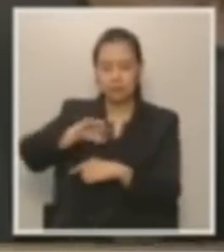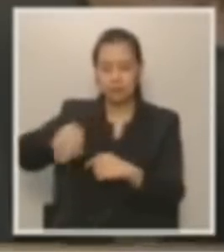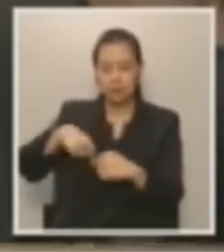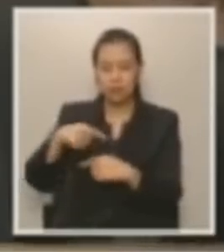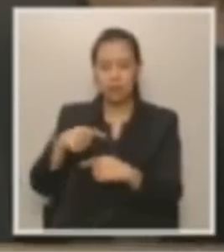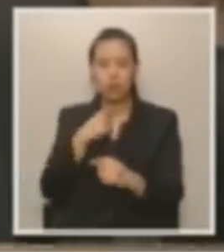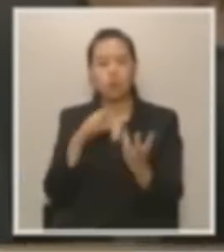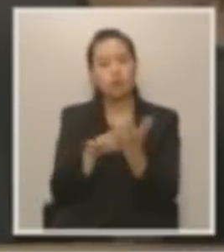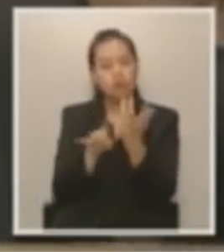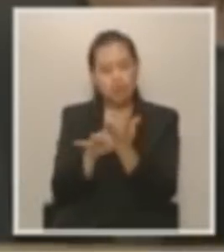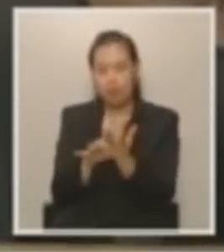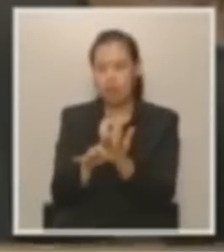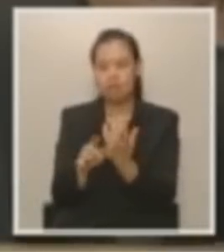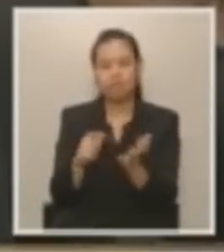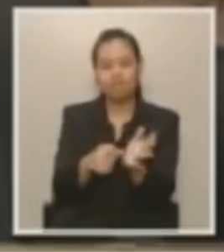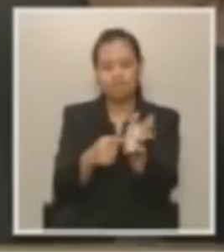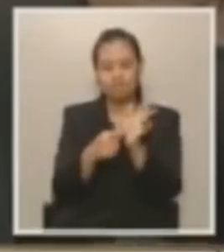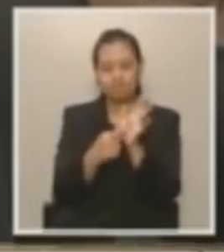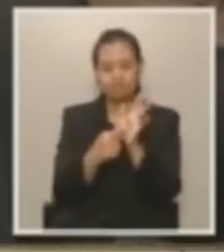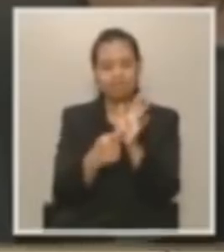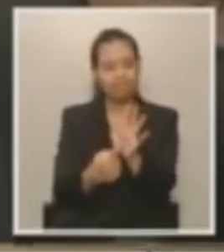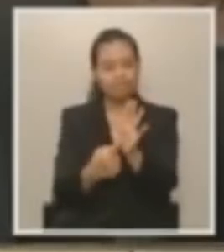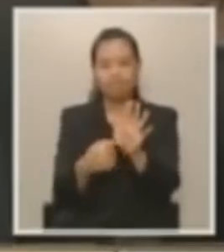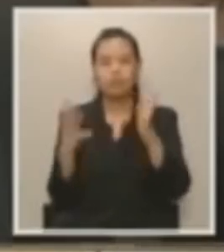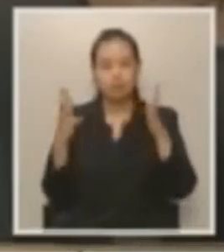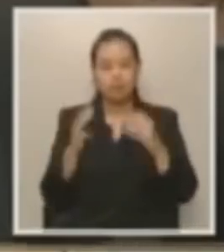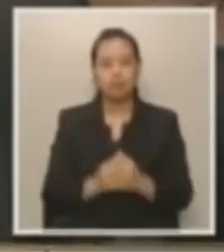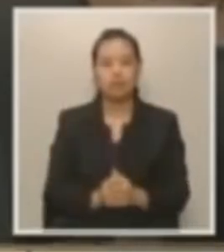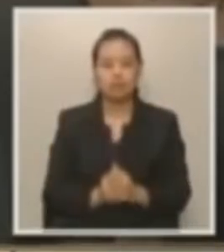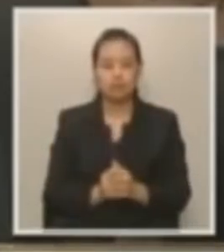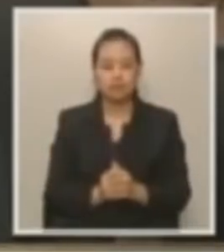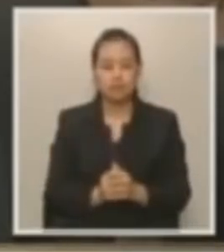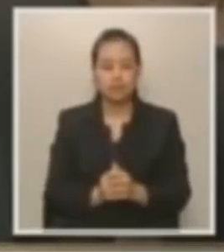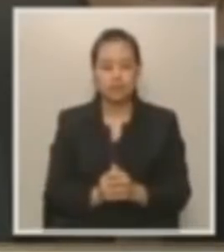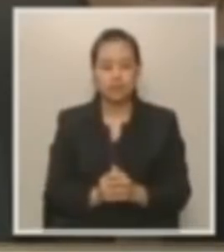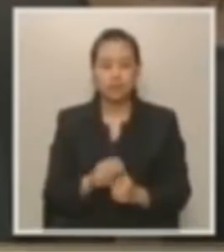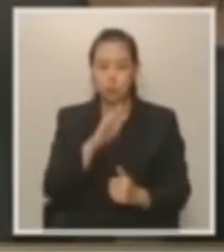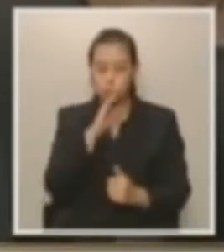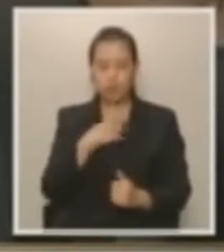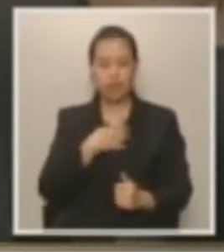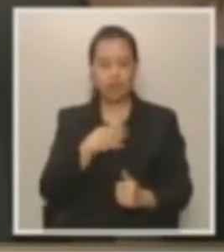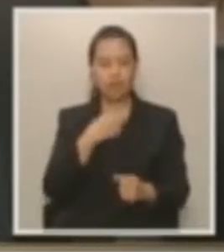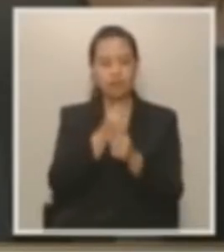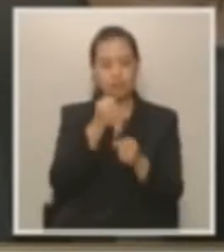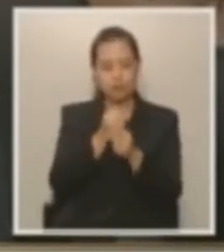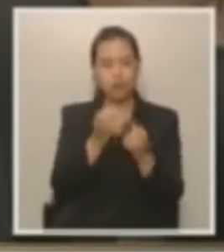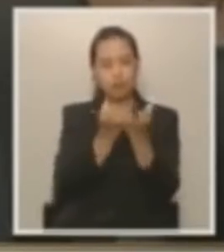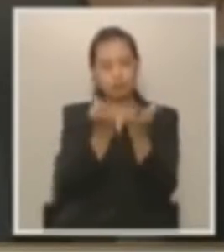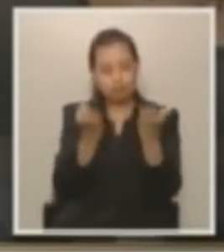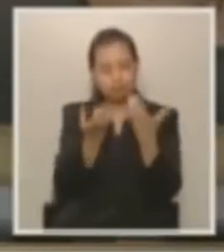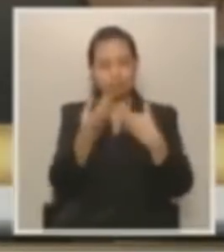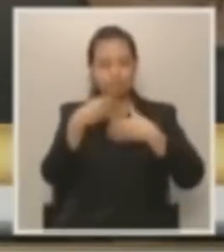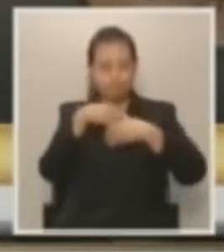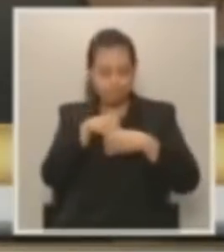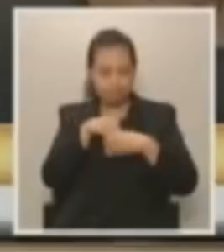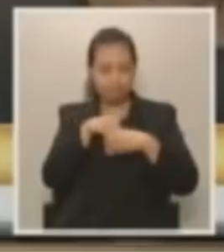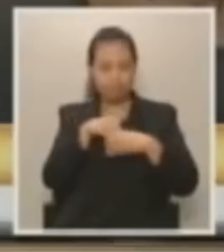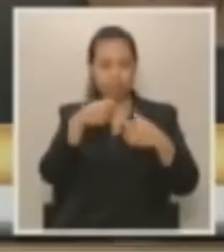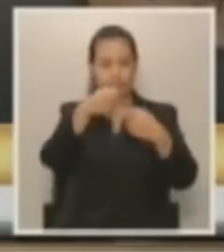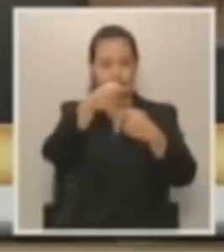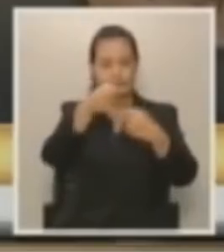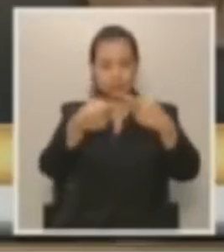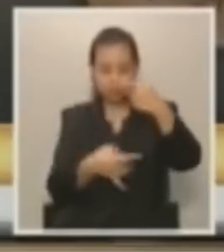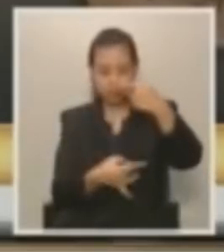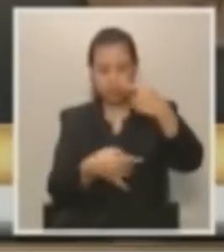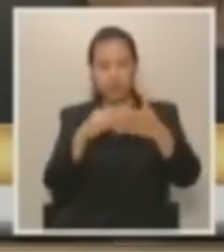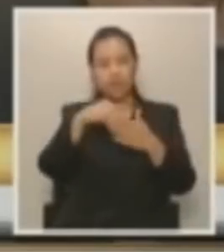าพไม่สะท้อนเรื่องความทุจริตนะคะถ้าท่านตั้งใจจะทำเรื่องจริยธรรมสอดแทรกได้ใน8กลุ่มสาระ